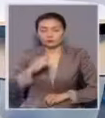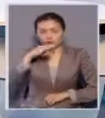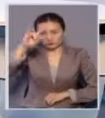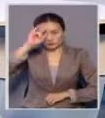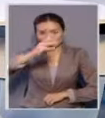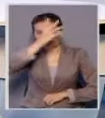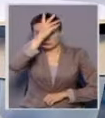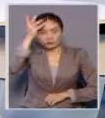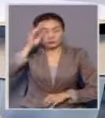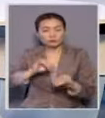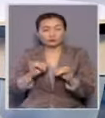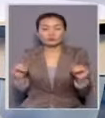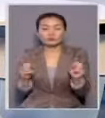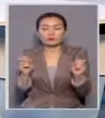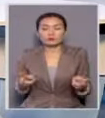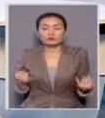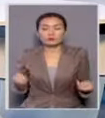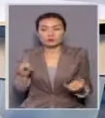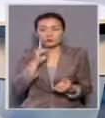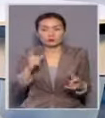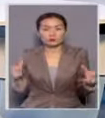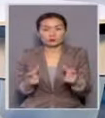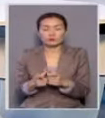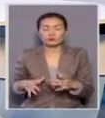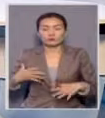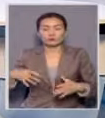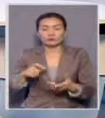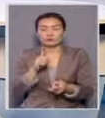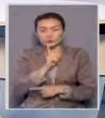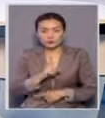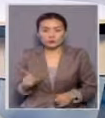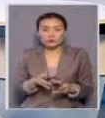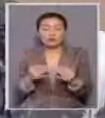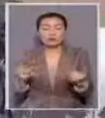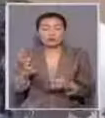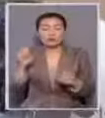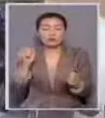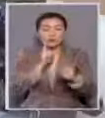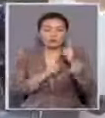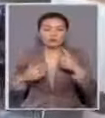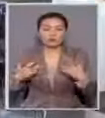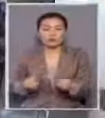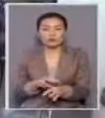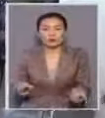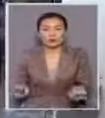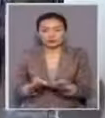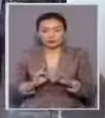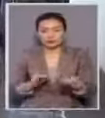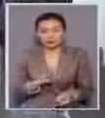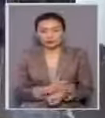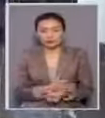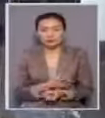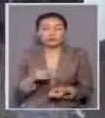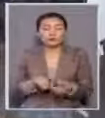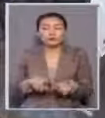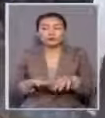Қазақстанда коронавирустың таралуына байланысты әзір карантиндік шектеулер енгізілмейді. Бұл туралы үкімет қабырғасында денсаулық сақтау министрі мәлімдеді.